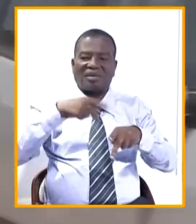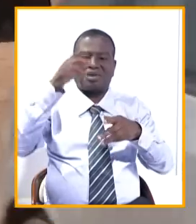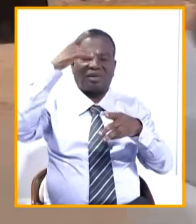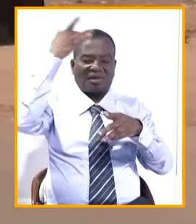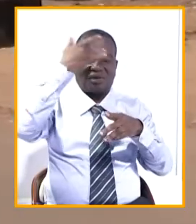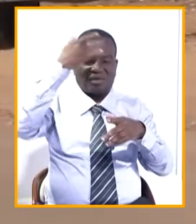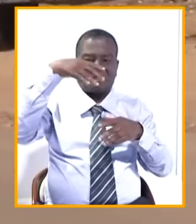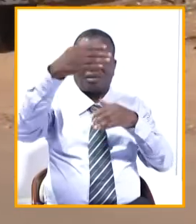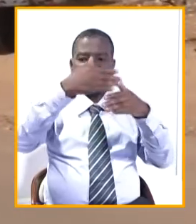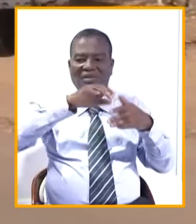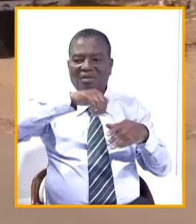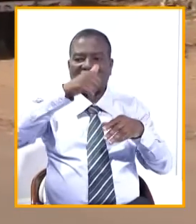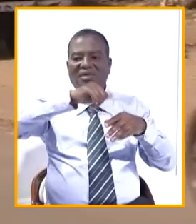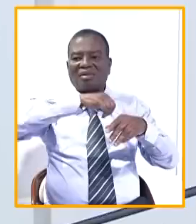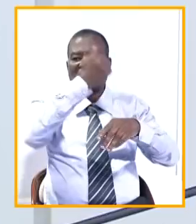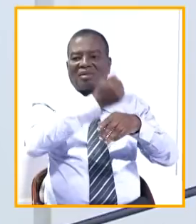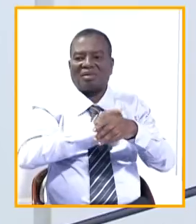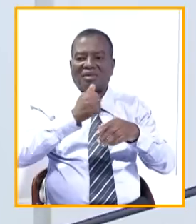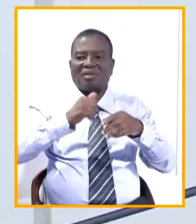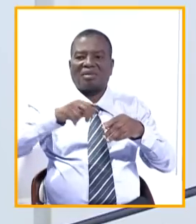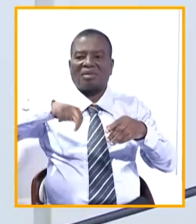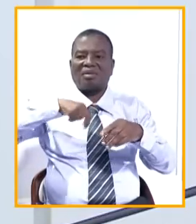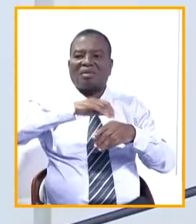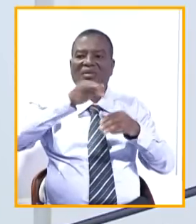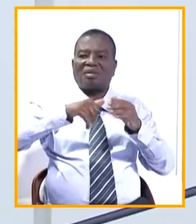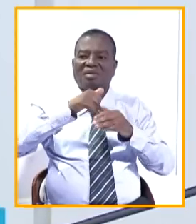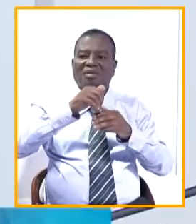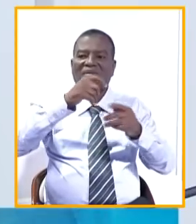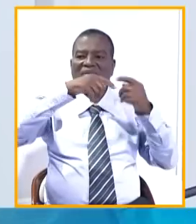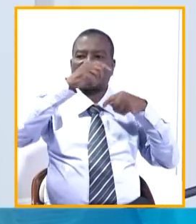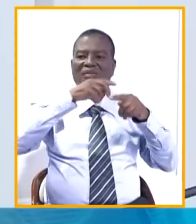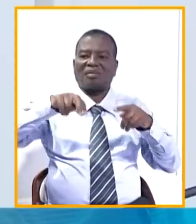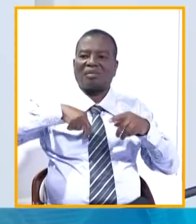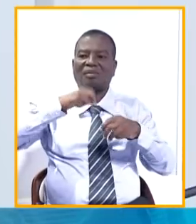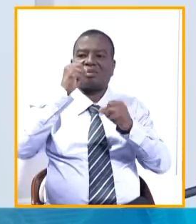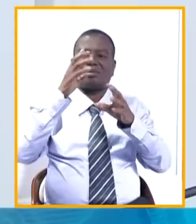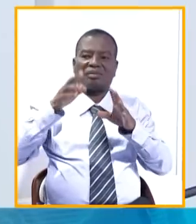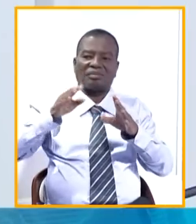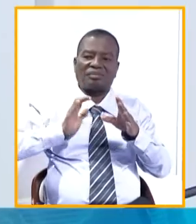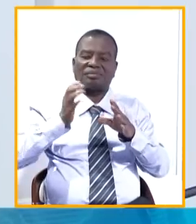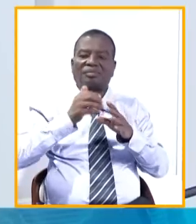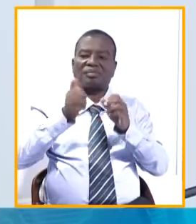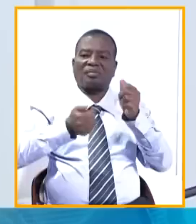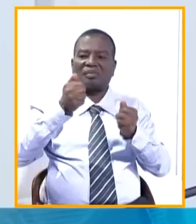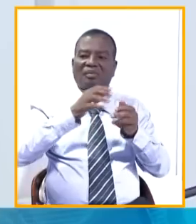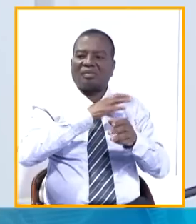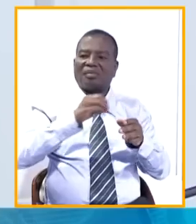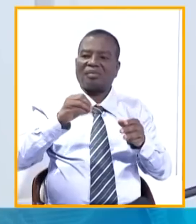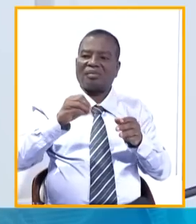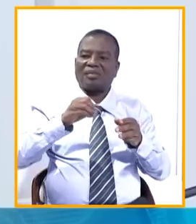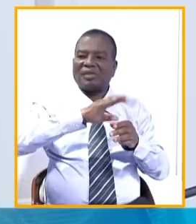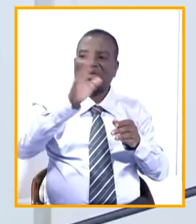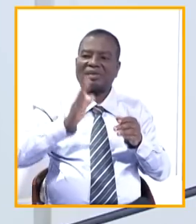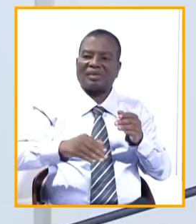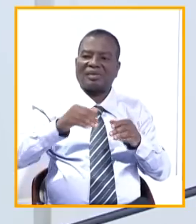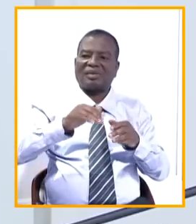concernée auprès des autorités compétentes. Nous tous là, on a des chauffeurs. Tous on prête nos véhicules. Mais si vous rentrez dans ça, jamais vous allez